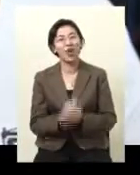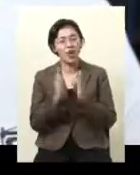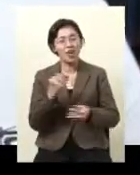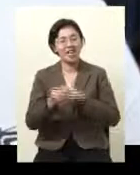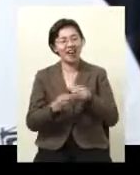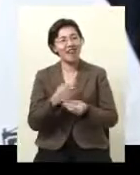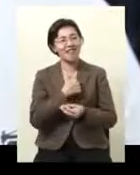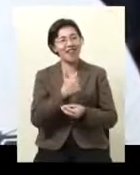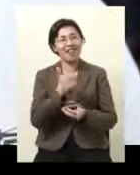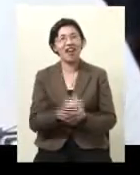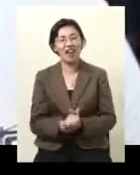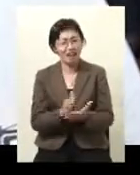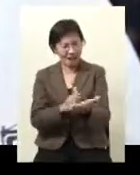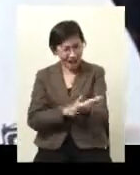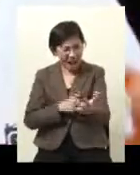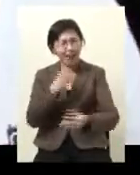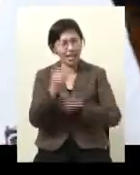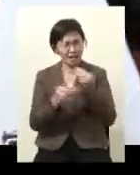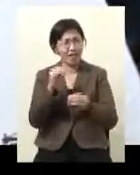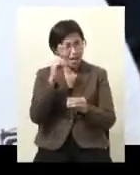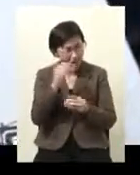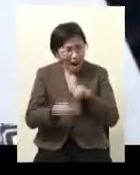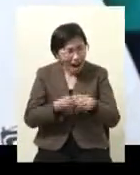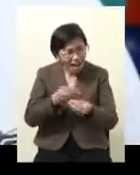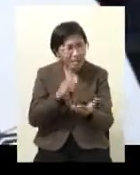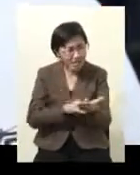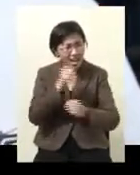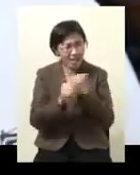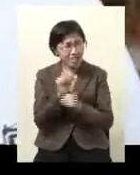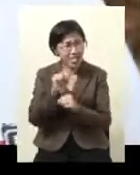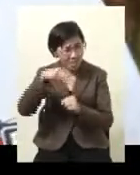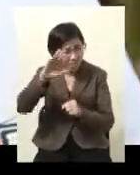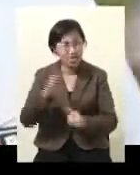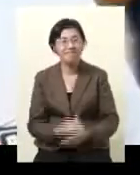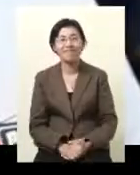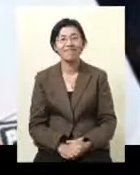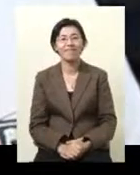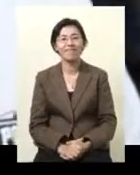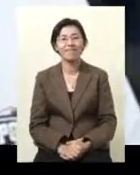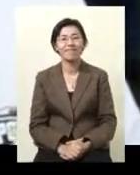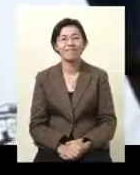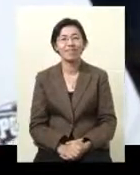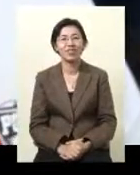แม่ค้าเมืองเพชรครับ30กว่าปีนะที่ทำขนมขาย